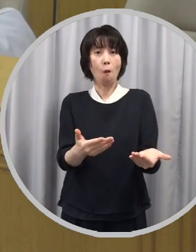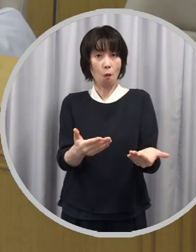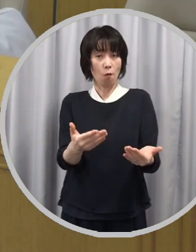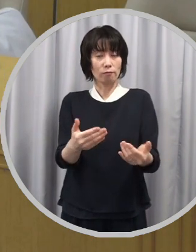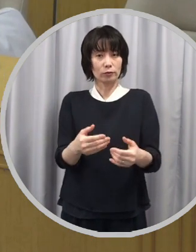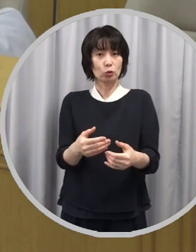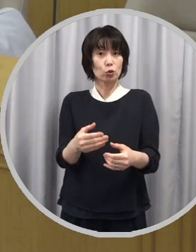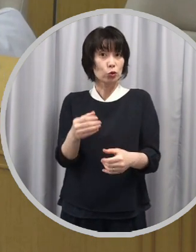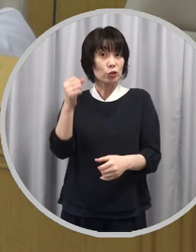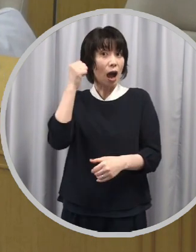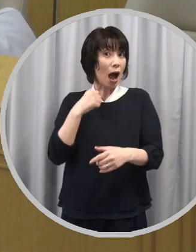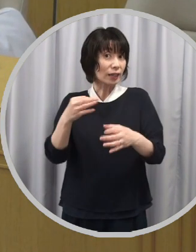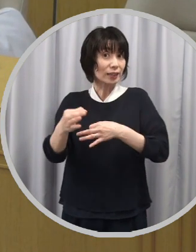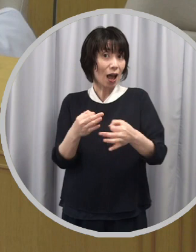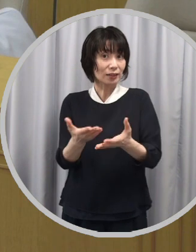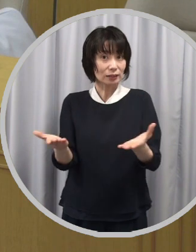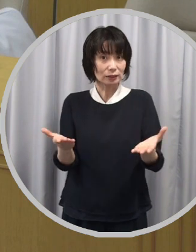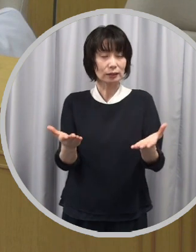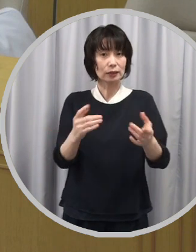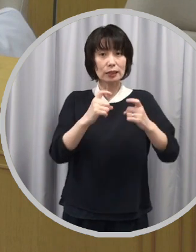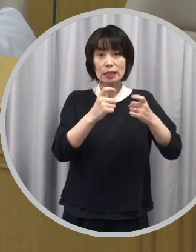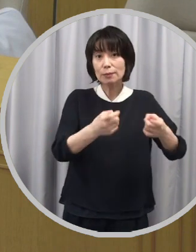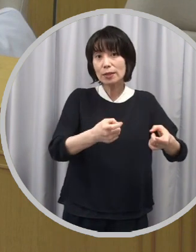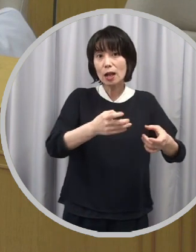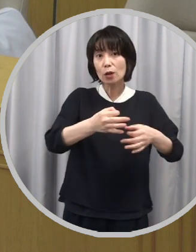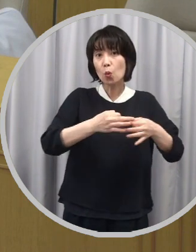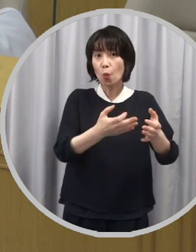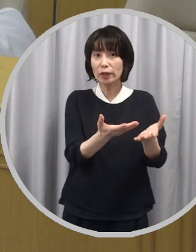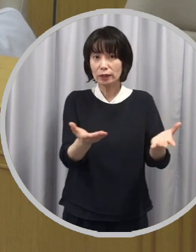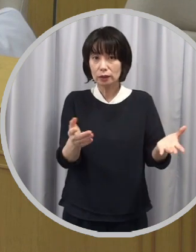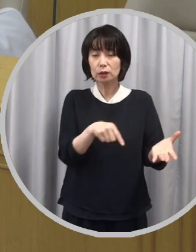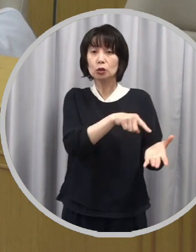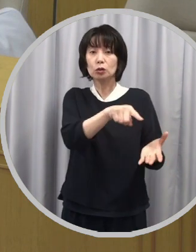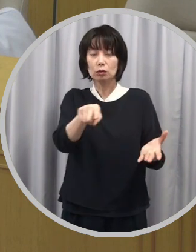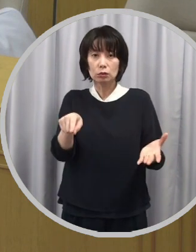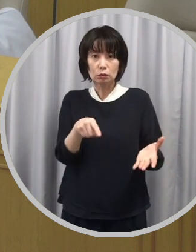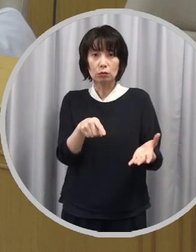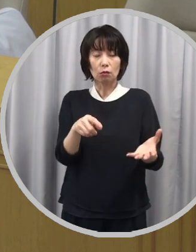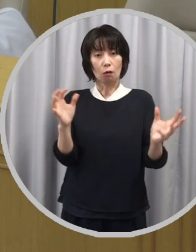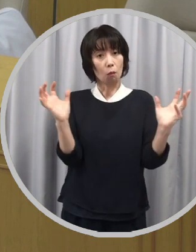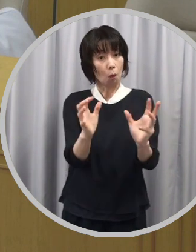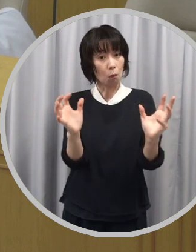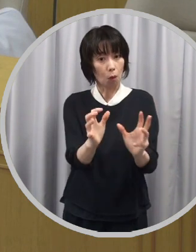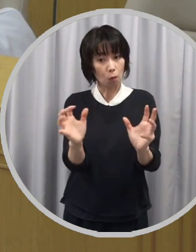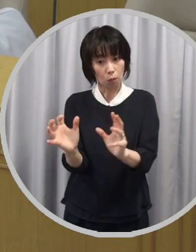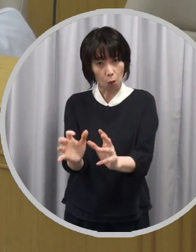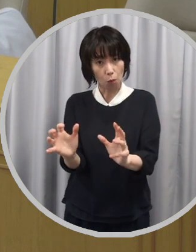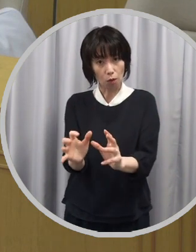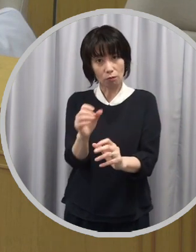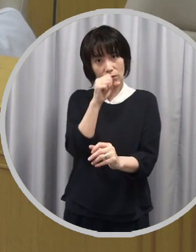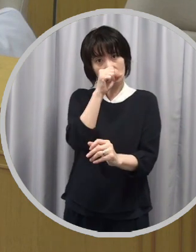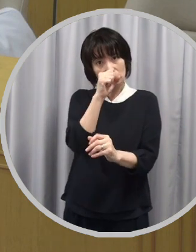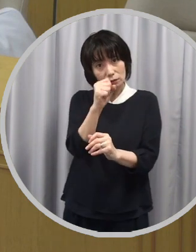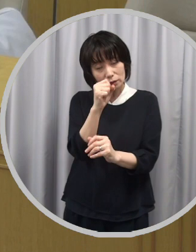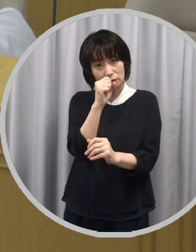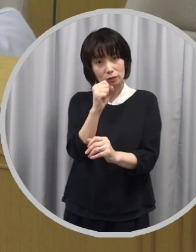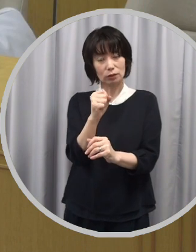朝市、それから港の港市とか、そういった部分でもあの盛況を見ると非常に